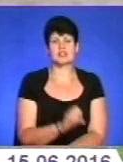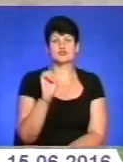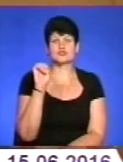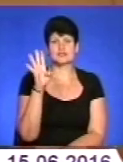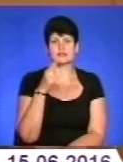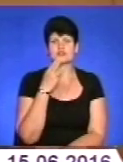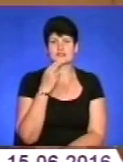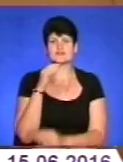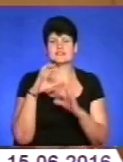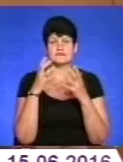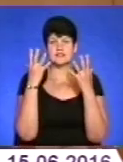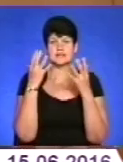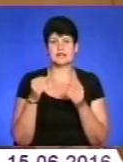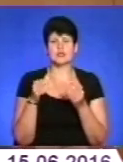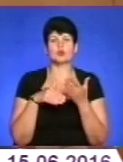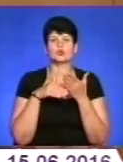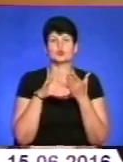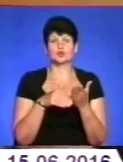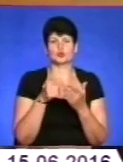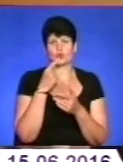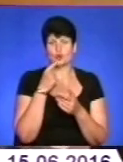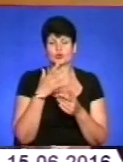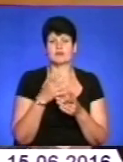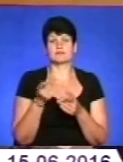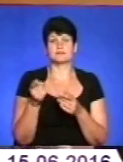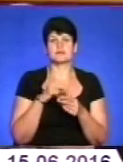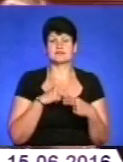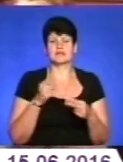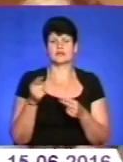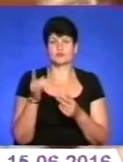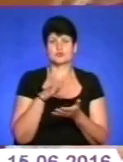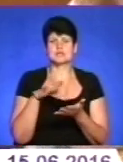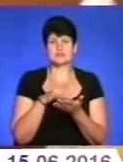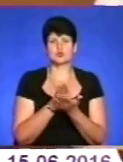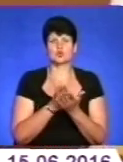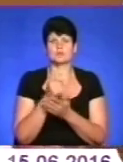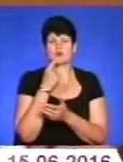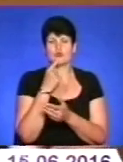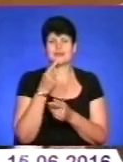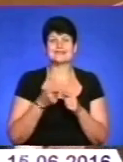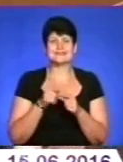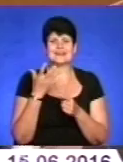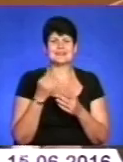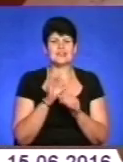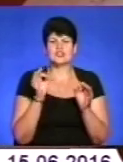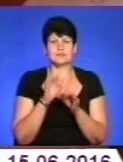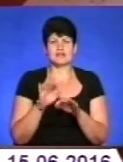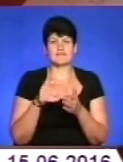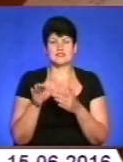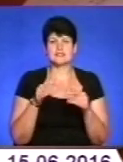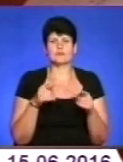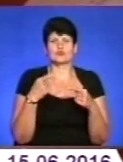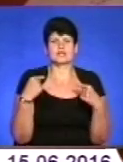14 червня – Всесвітній день донора. Проте для працівників Тернопільського обласного центру служби крові цей день нічим не відрізняється від будь-якого